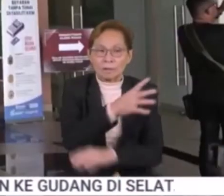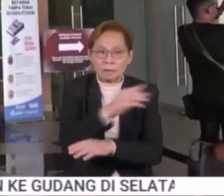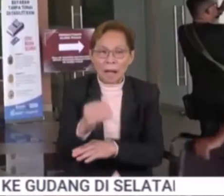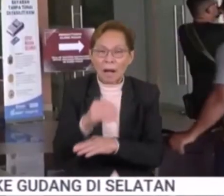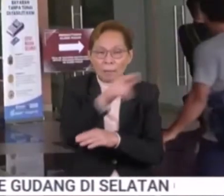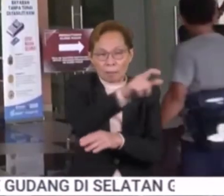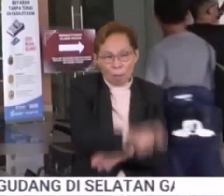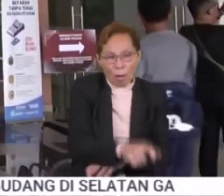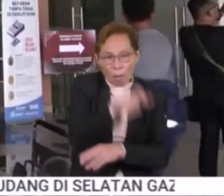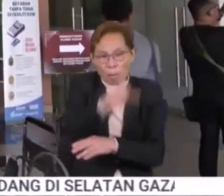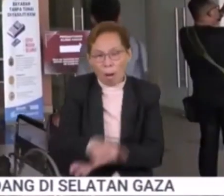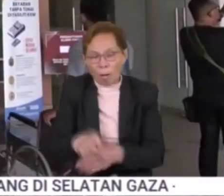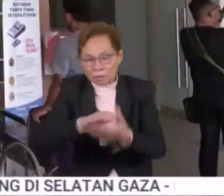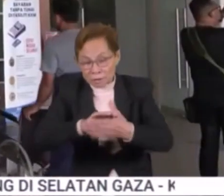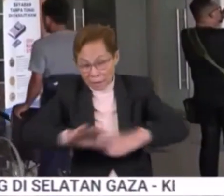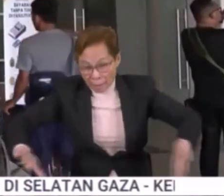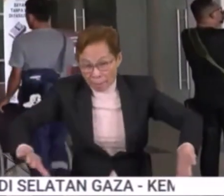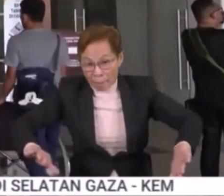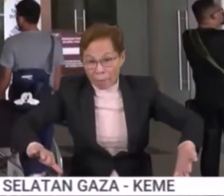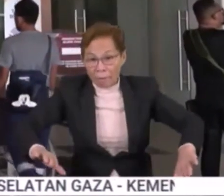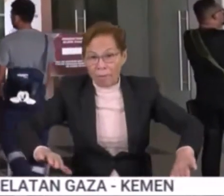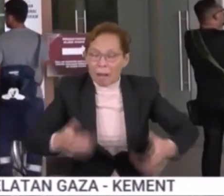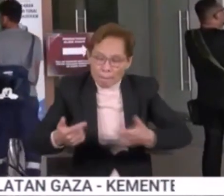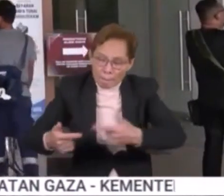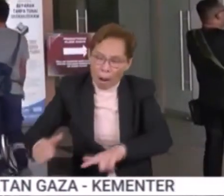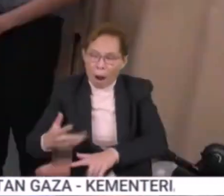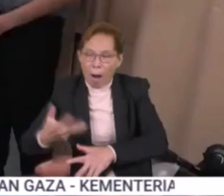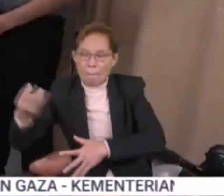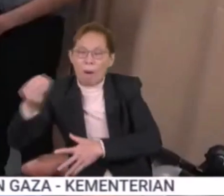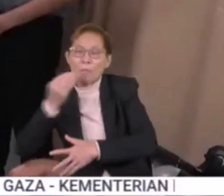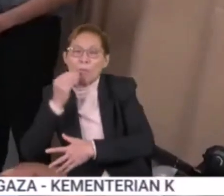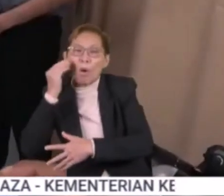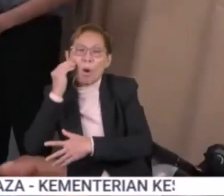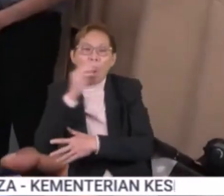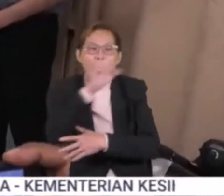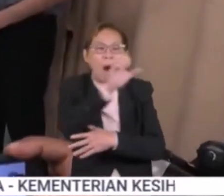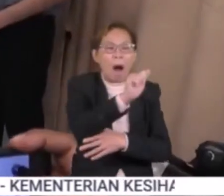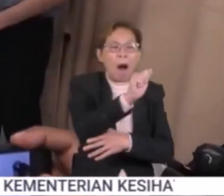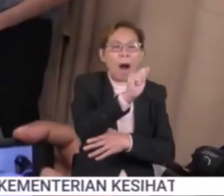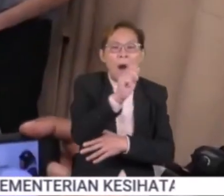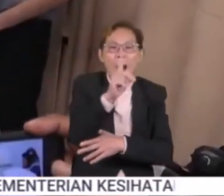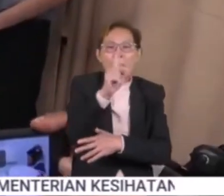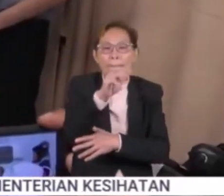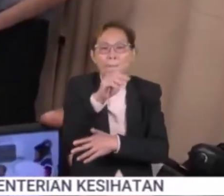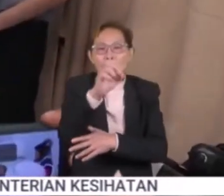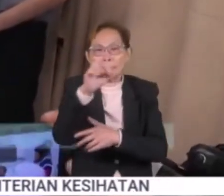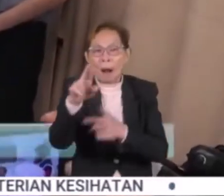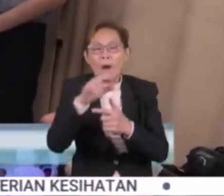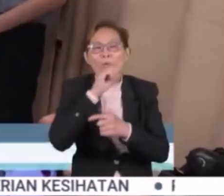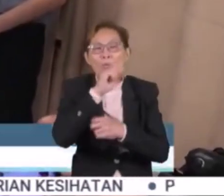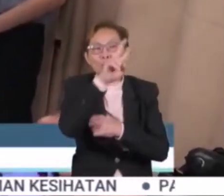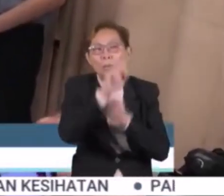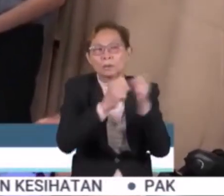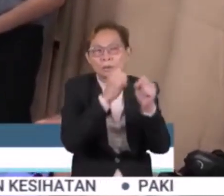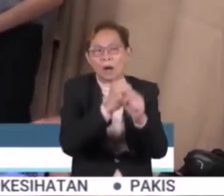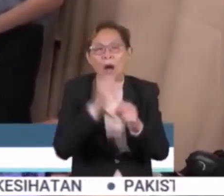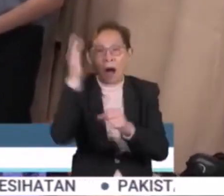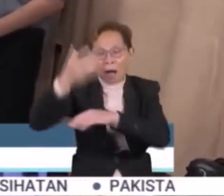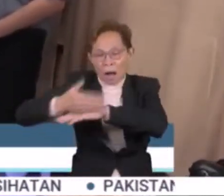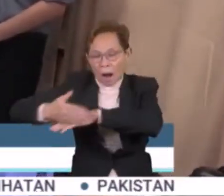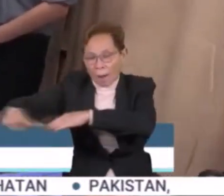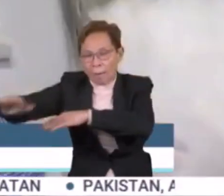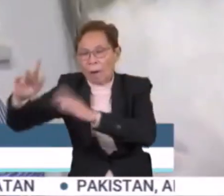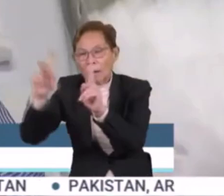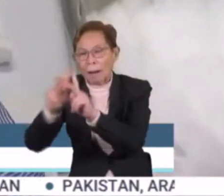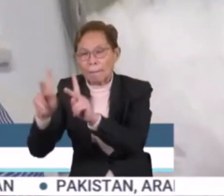Sementara itu, mangsa yang terselamat dalam insiden itu dibenarkan pulang. Muhammad Ammar Danish Muhammad Ridwan, 20 tahun, akan